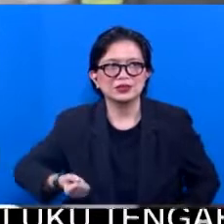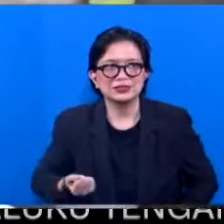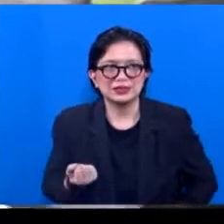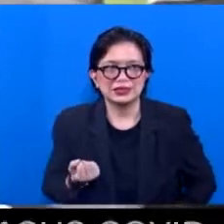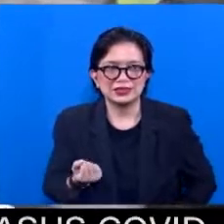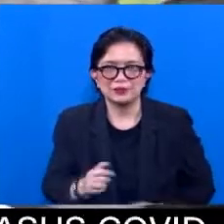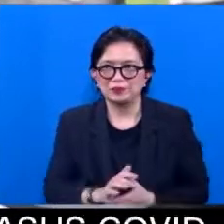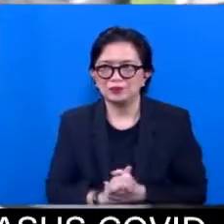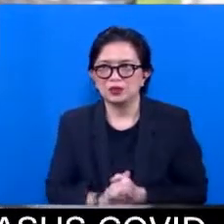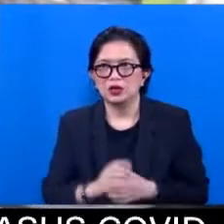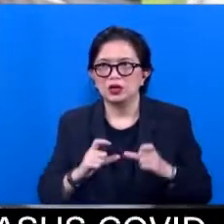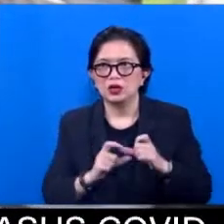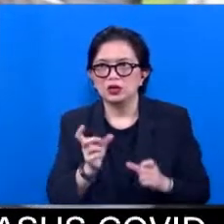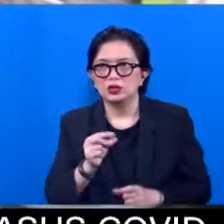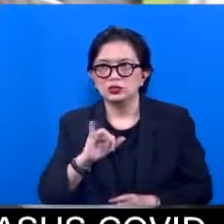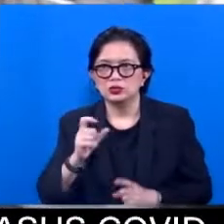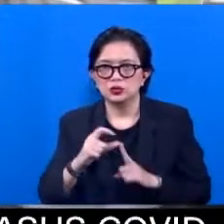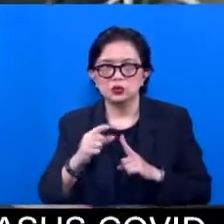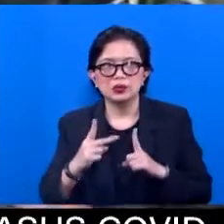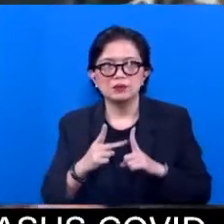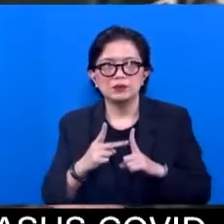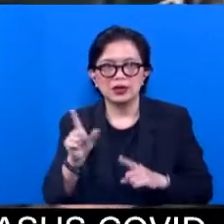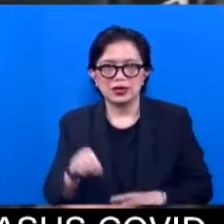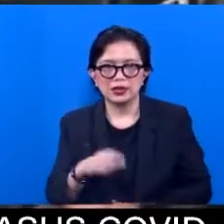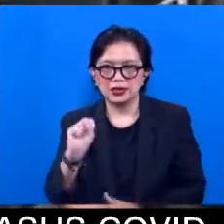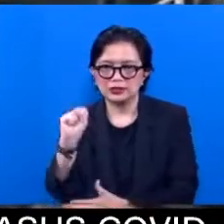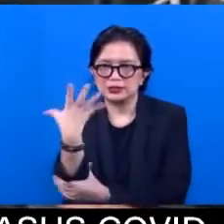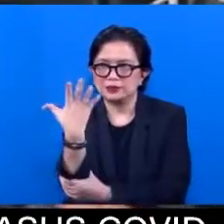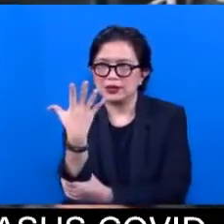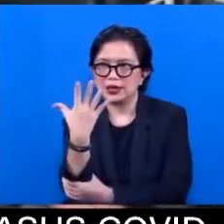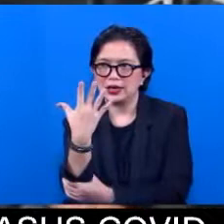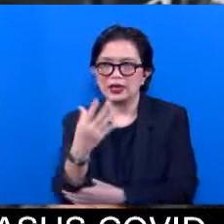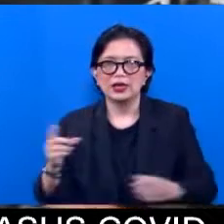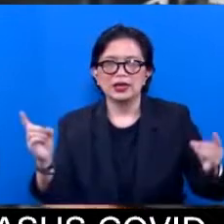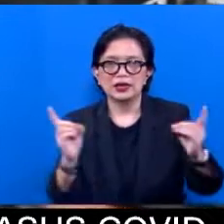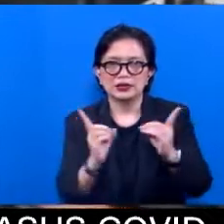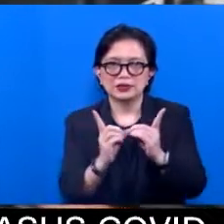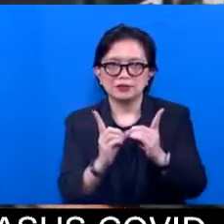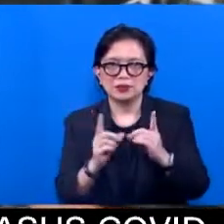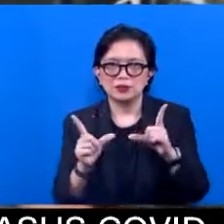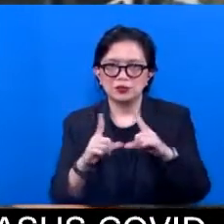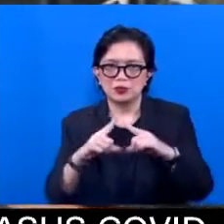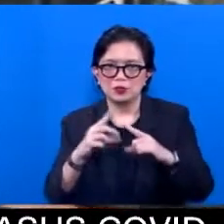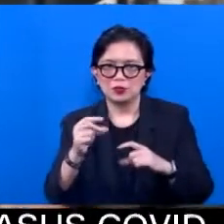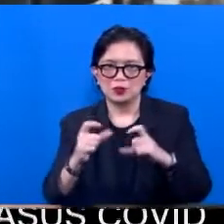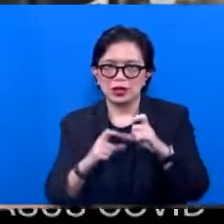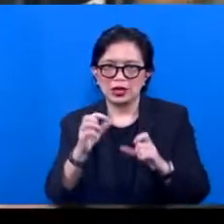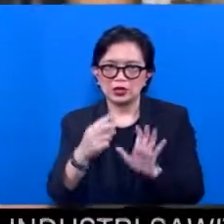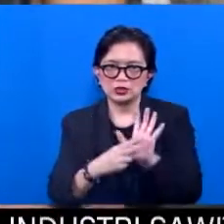Suripah yang merupakan warga Semarang bertemu Warsono saat membantu ibunya berjualan di warung.